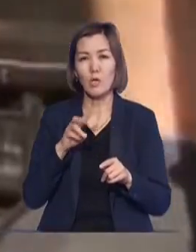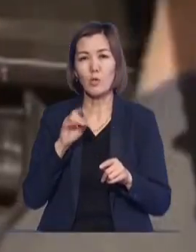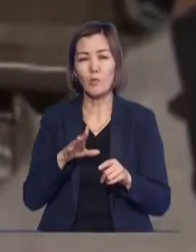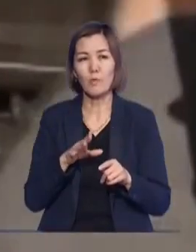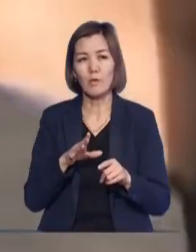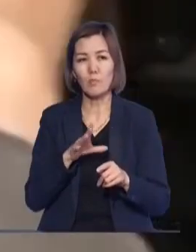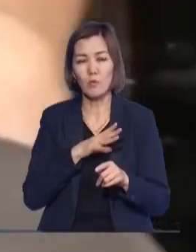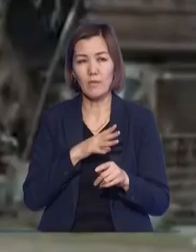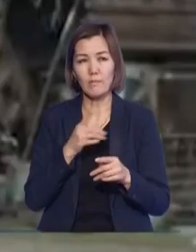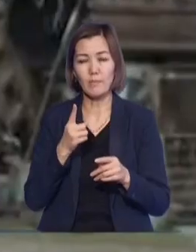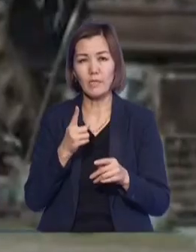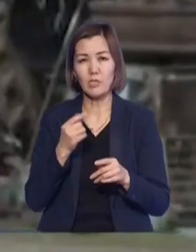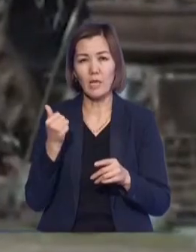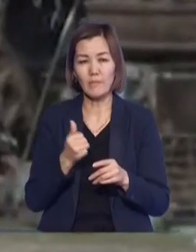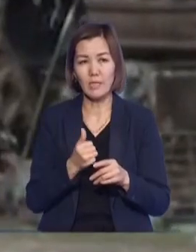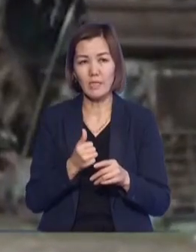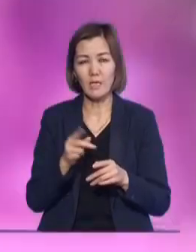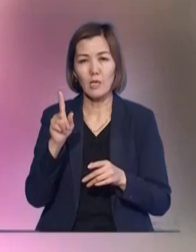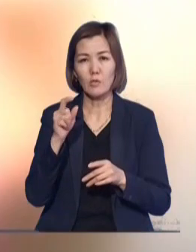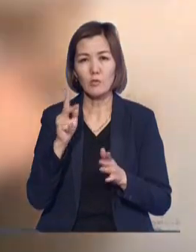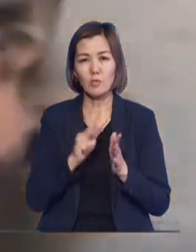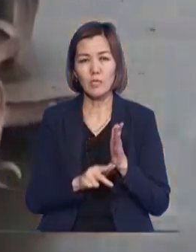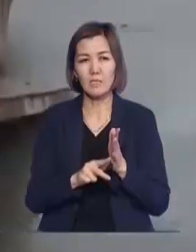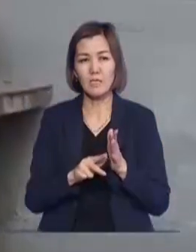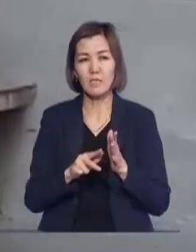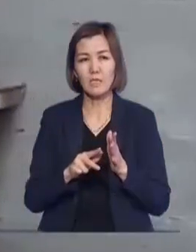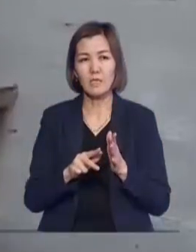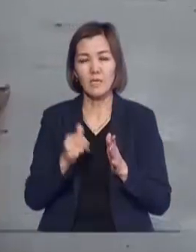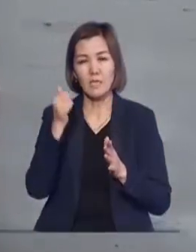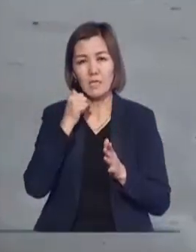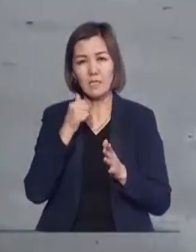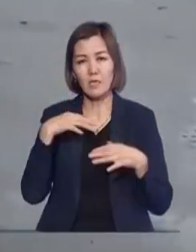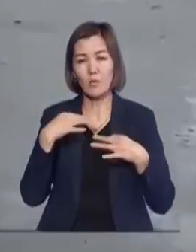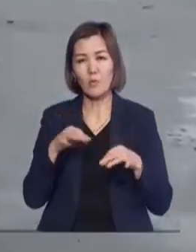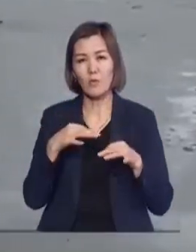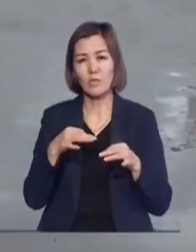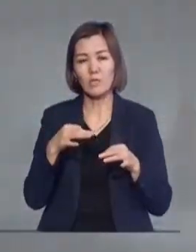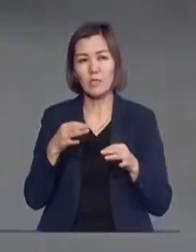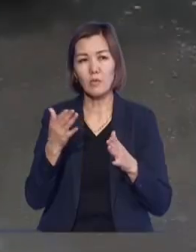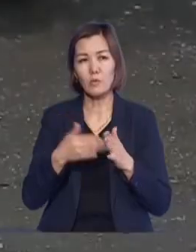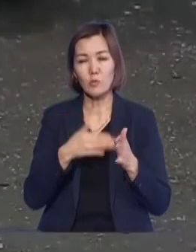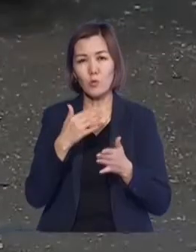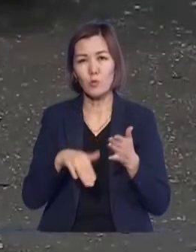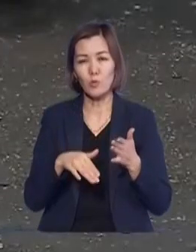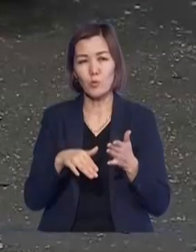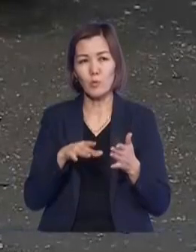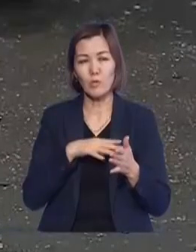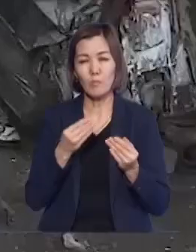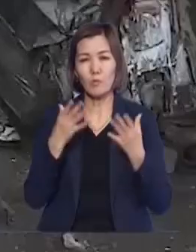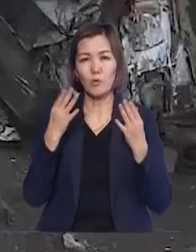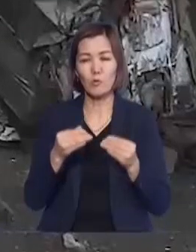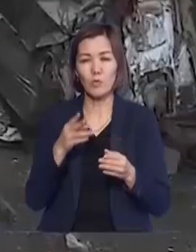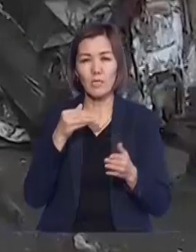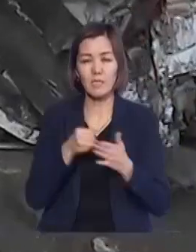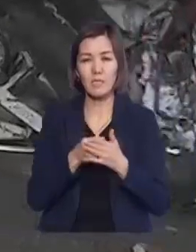қуанған еді. Тіпті бірінші аптасында 180 автоны утилизацияға жіберген. Содан бастап бүгінгі күнге дейін утилизацияға 200